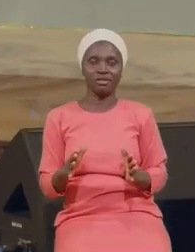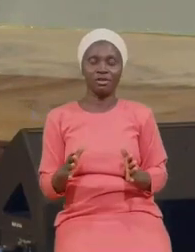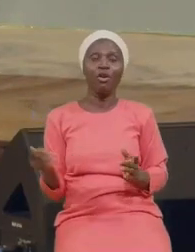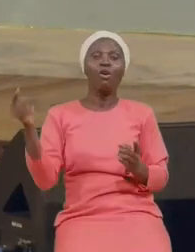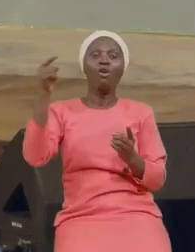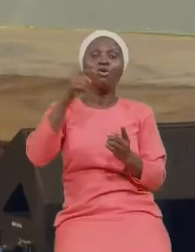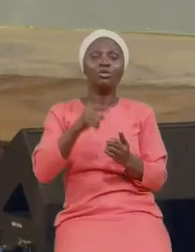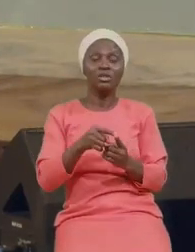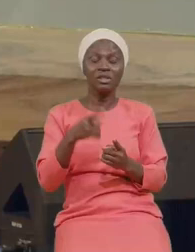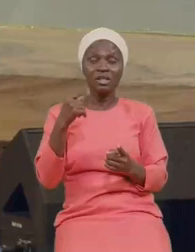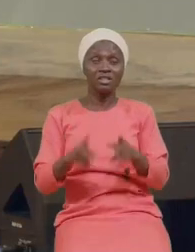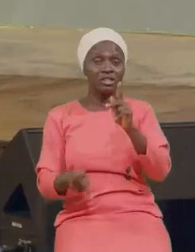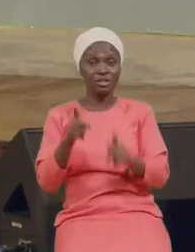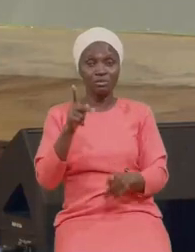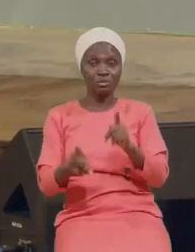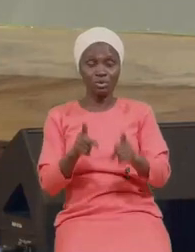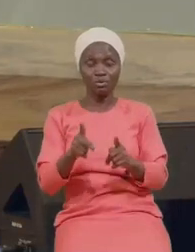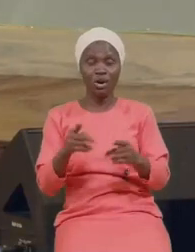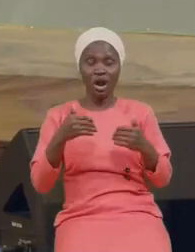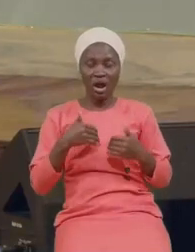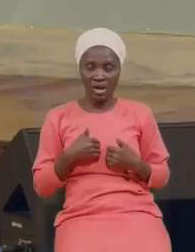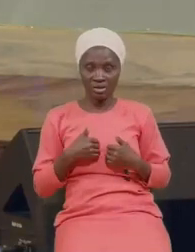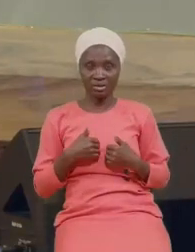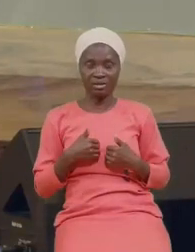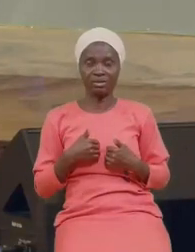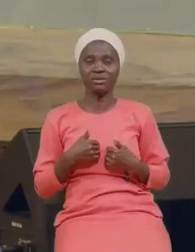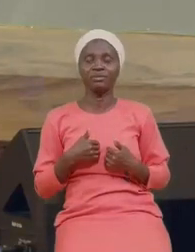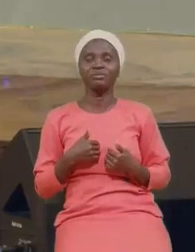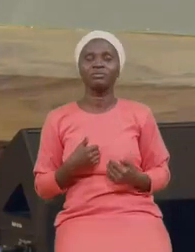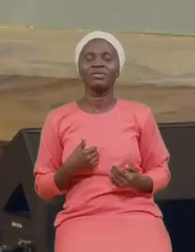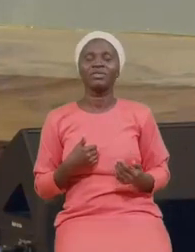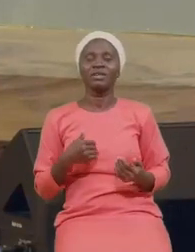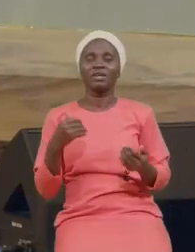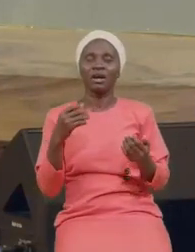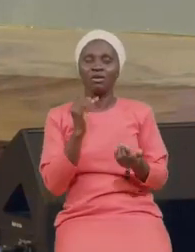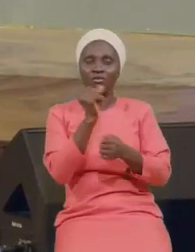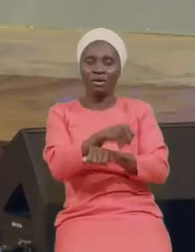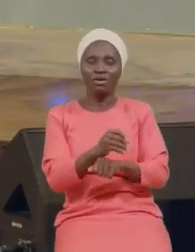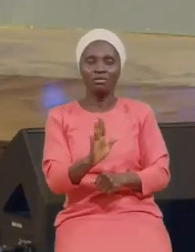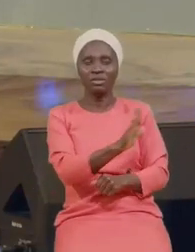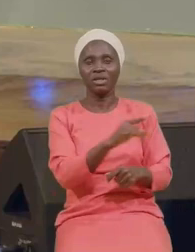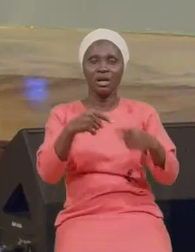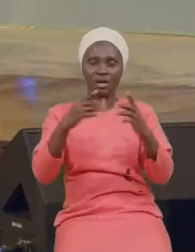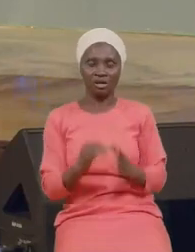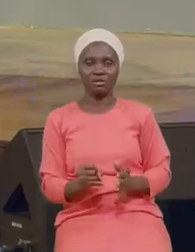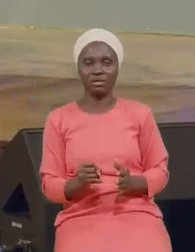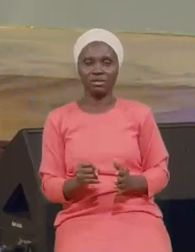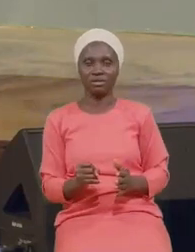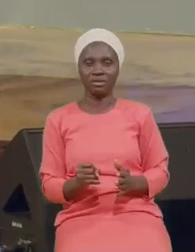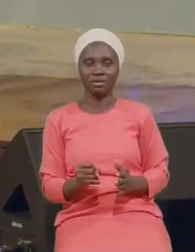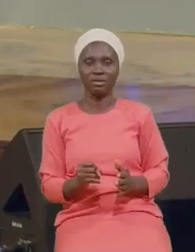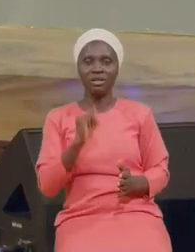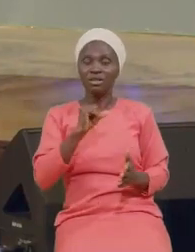les empêchements hors de hors de votre chemin jusqu'à ce que la nation utiliser vengeance de ses ennemis cela